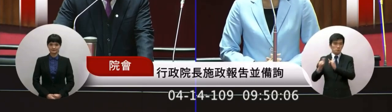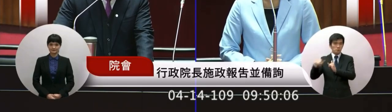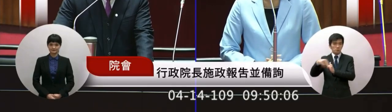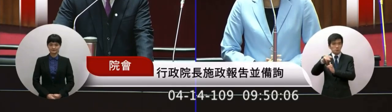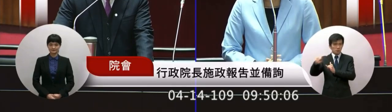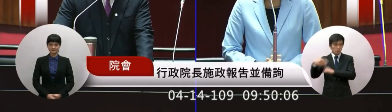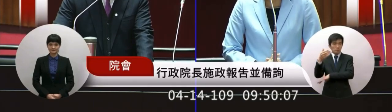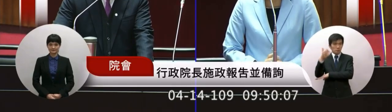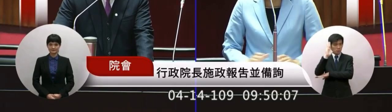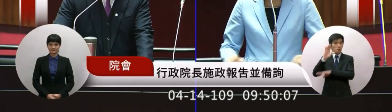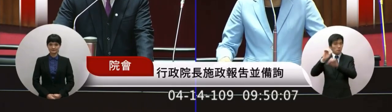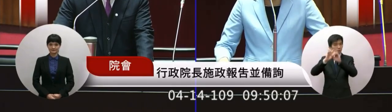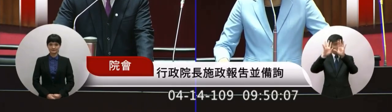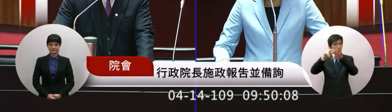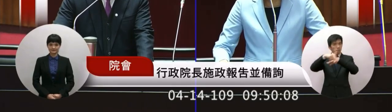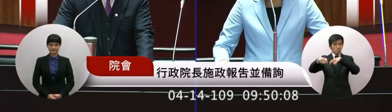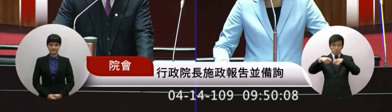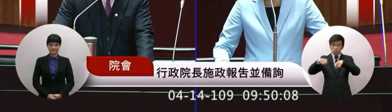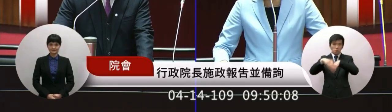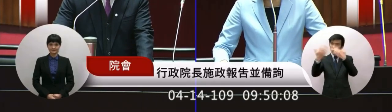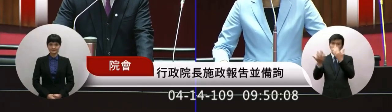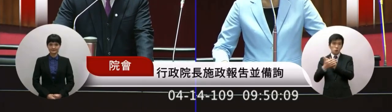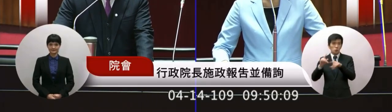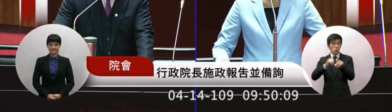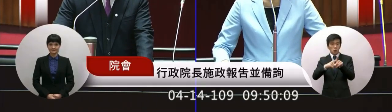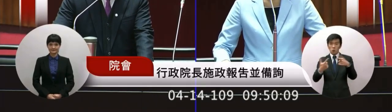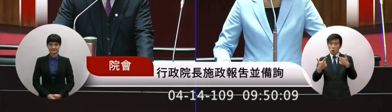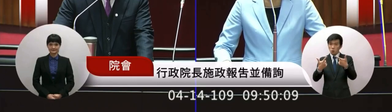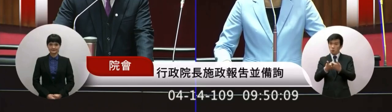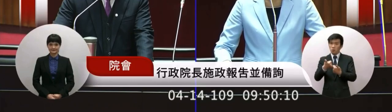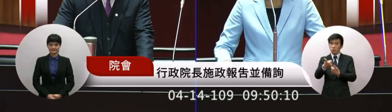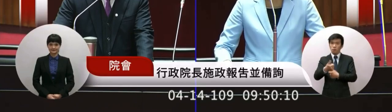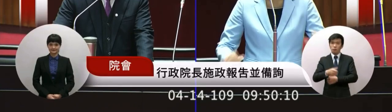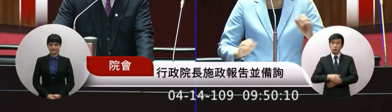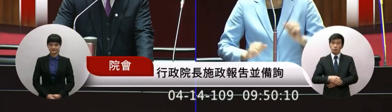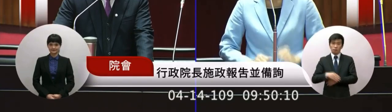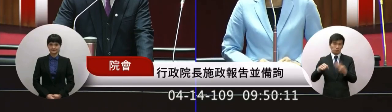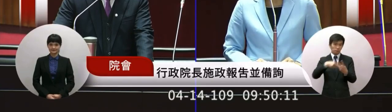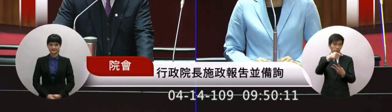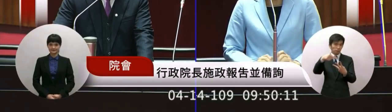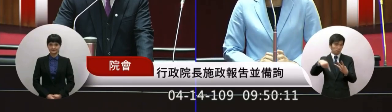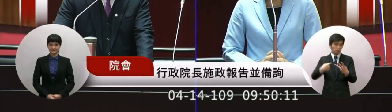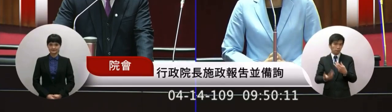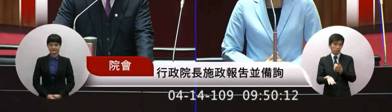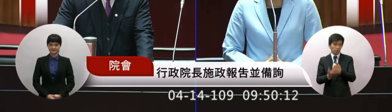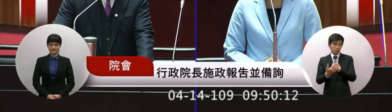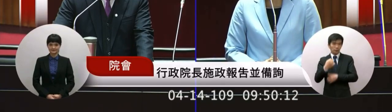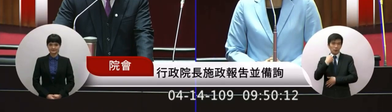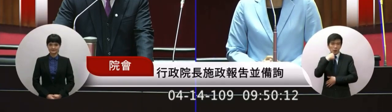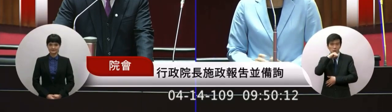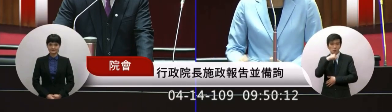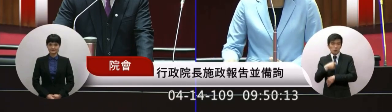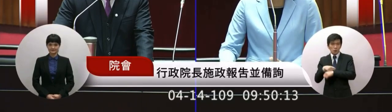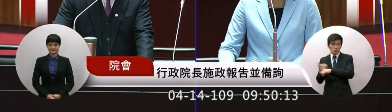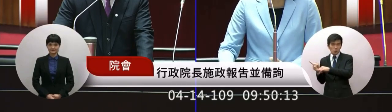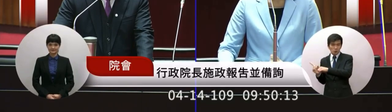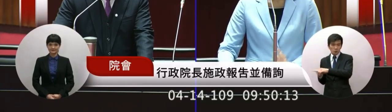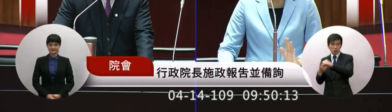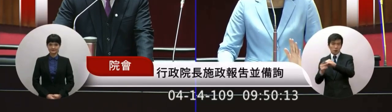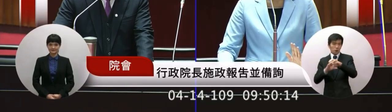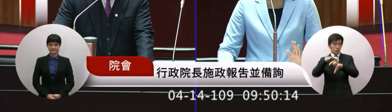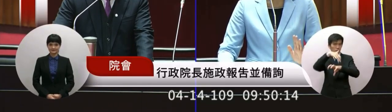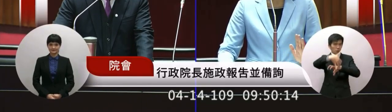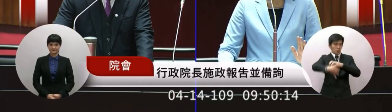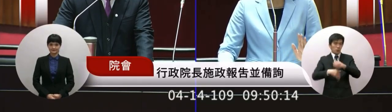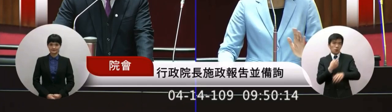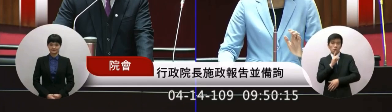我们政府的防疫政策，也因为这三点成就了台湾职棒能够成为世界上唯一一个